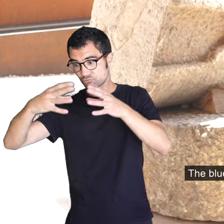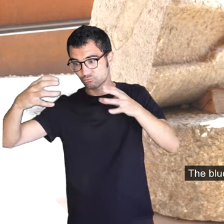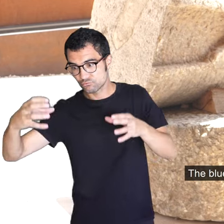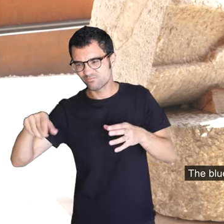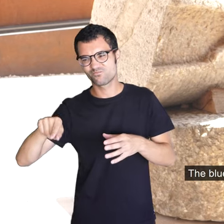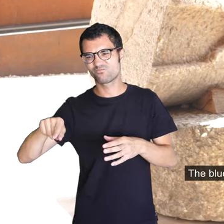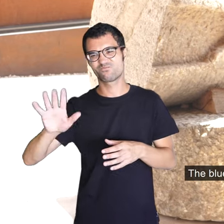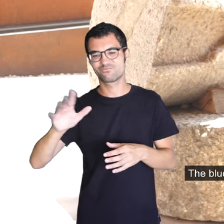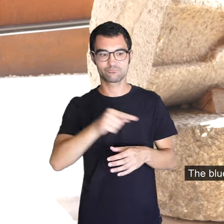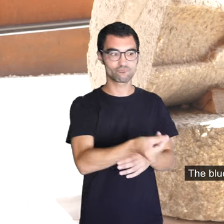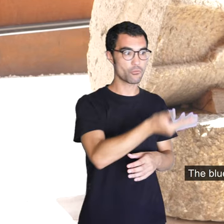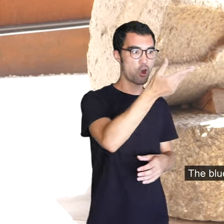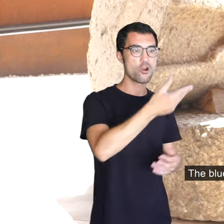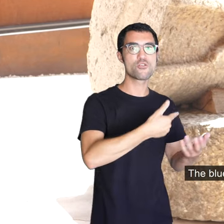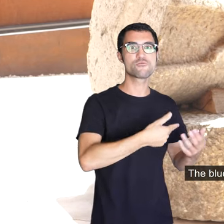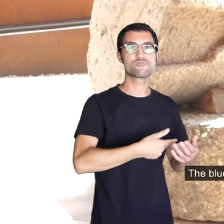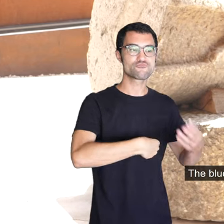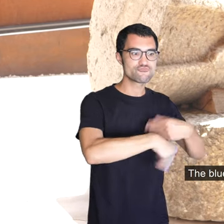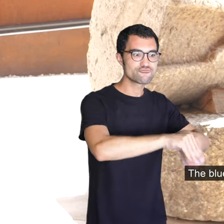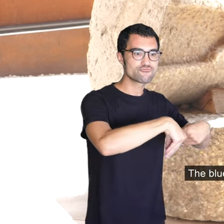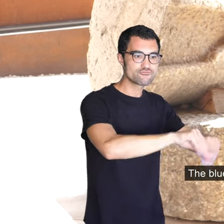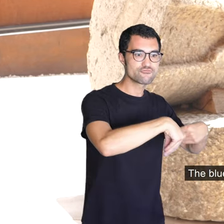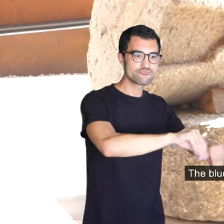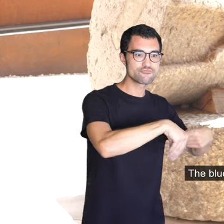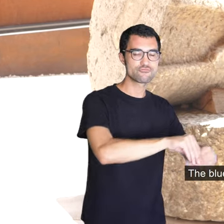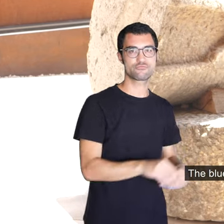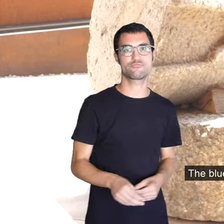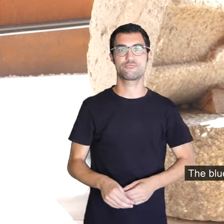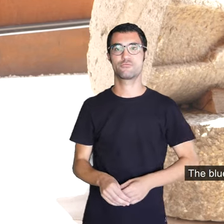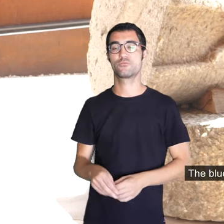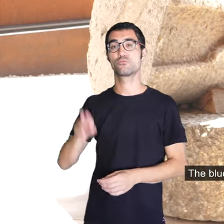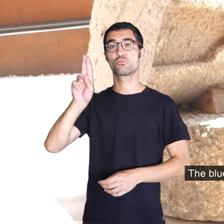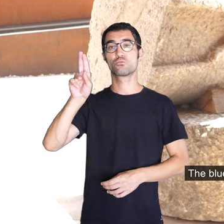Tenia més valor els jornals, per exemple,